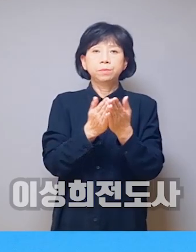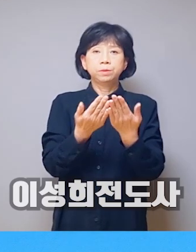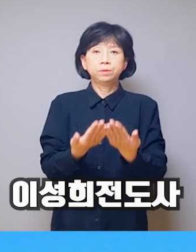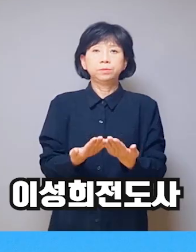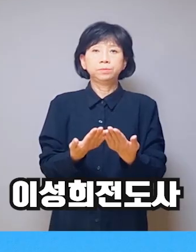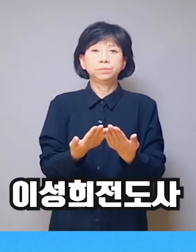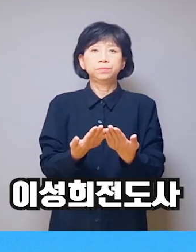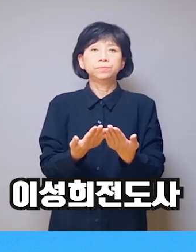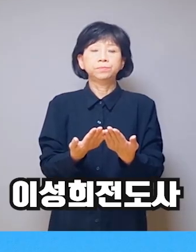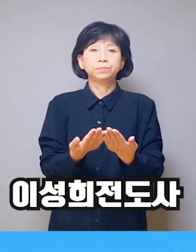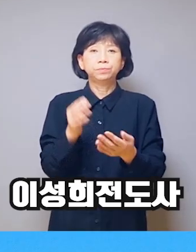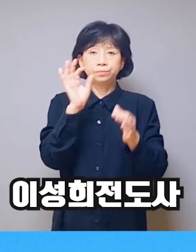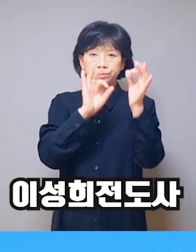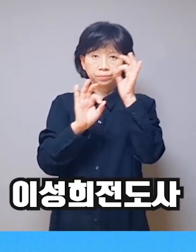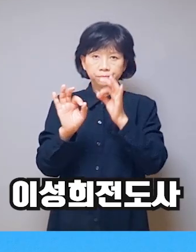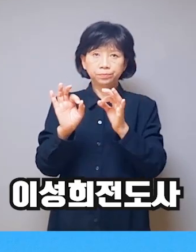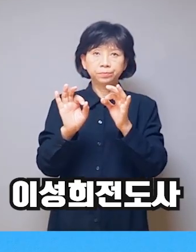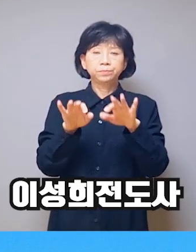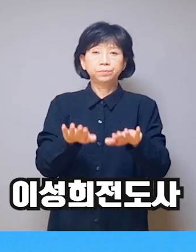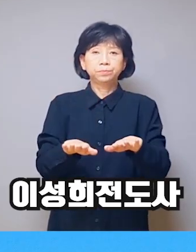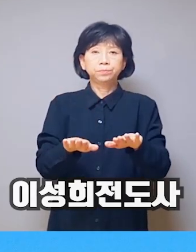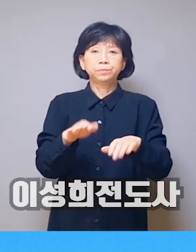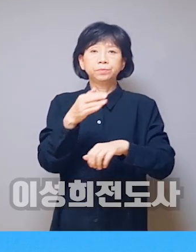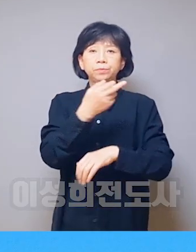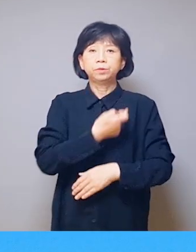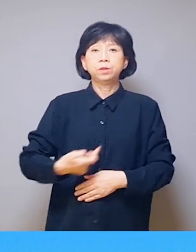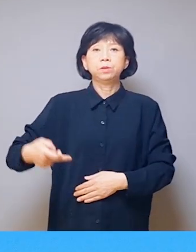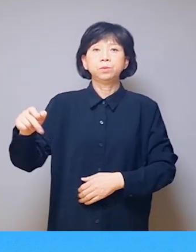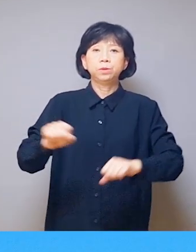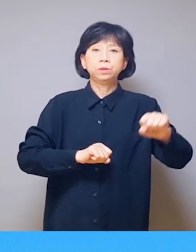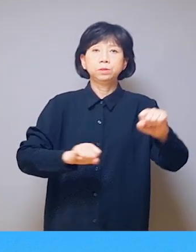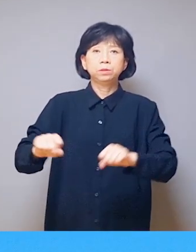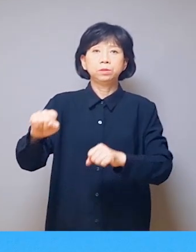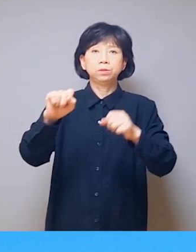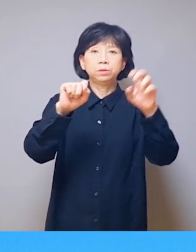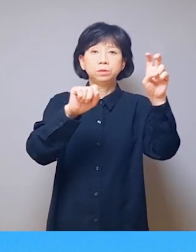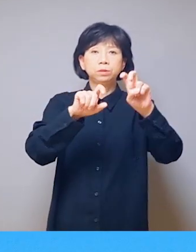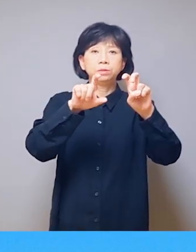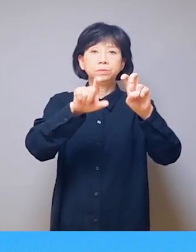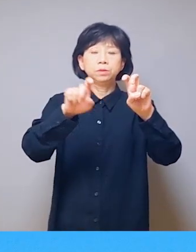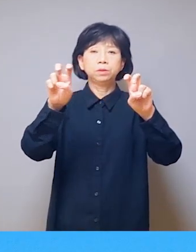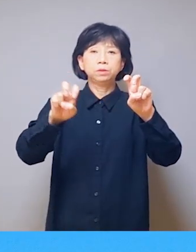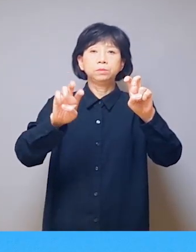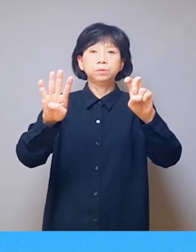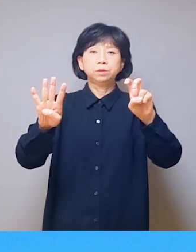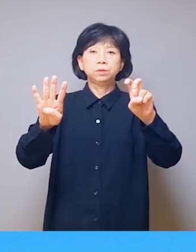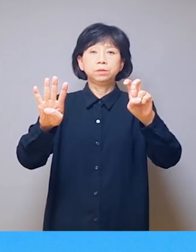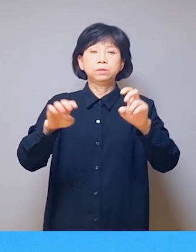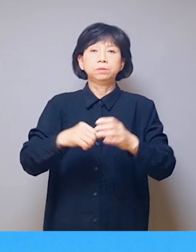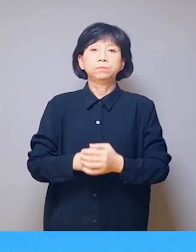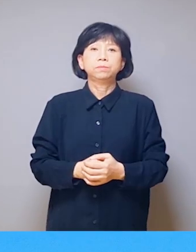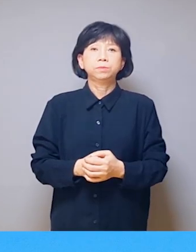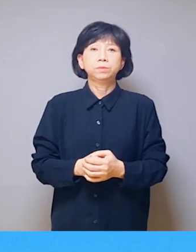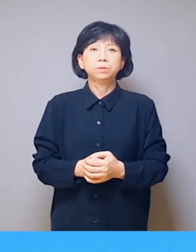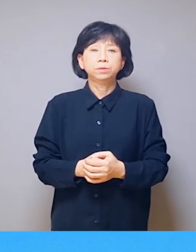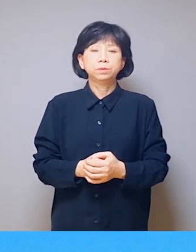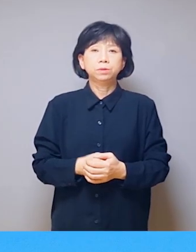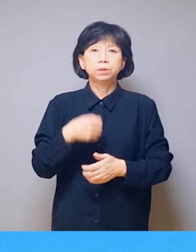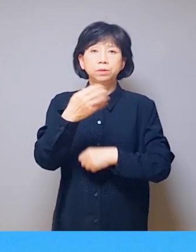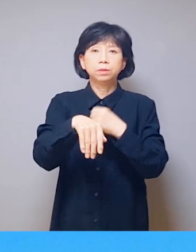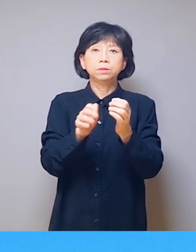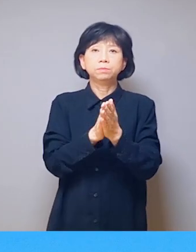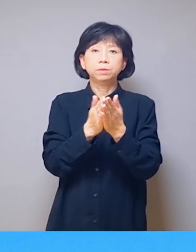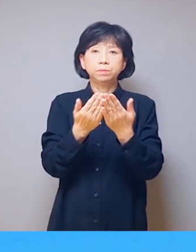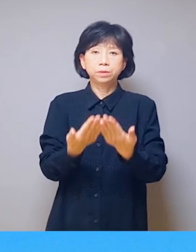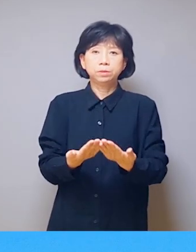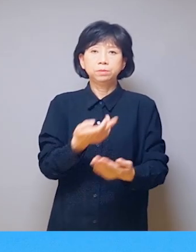말씀 우리 같이 찾아보도록 하겠습니다. 사도행전 20장 24절 한 절 말씀입니다. 은혜 받으실